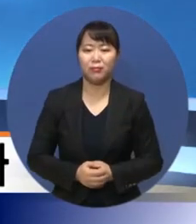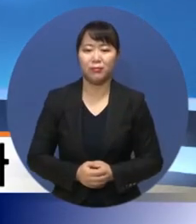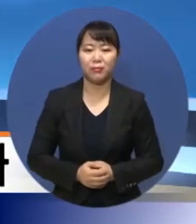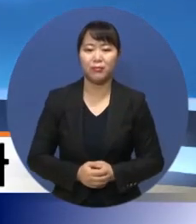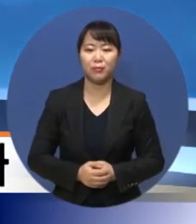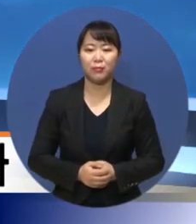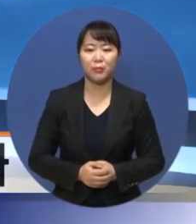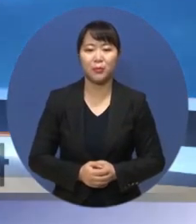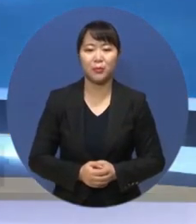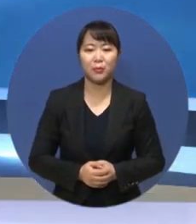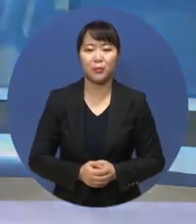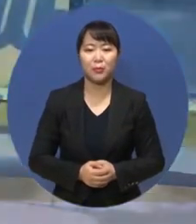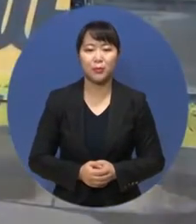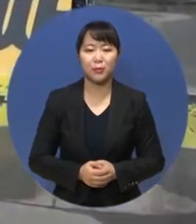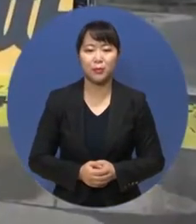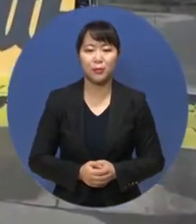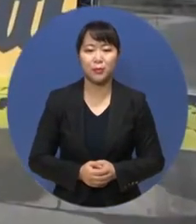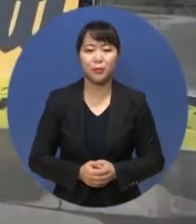서정용 기자입니다.